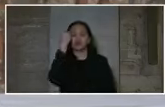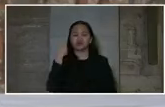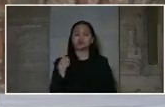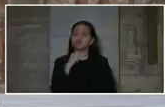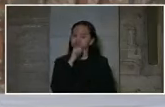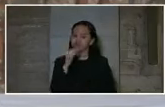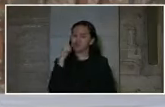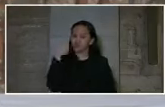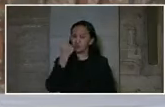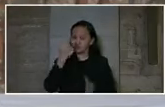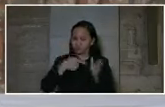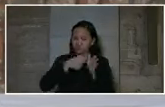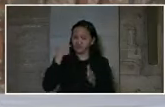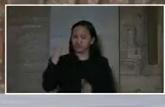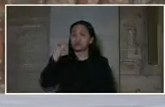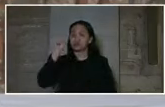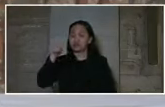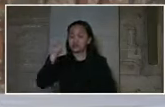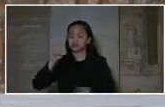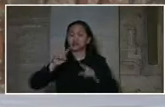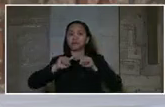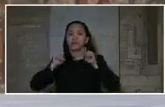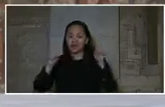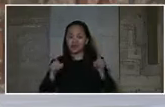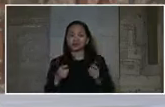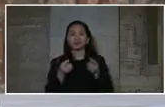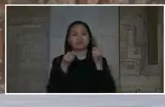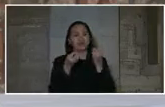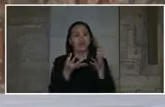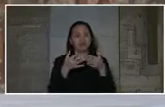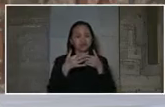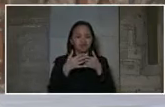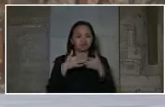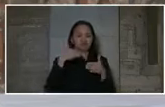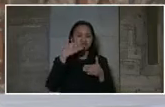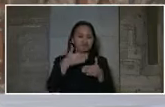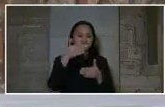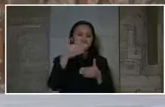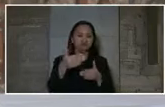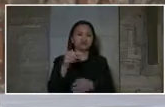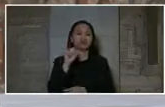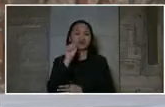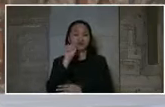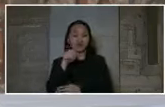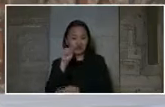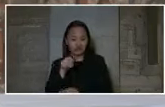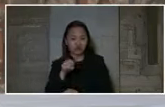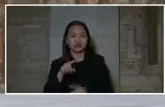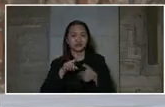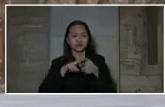minsan ang oo, may kasama pang iba na pag-oo at pag-hindi.